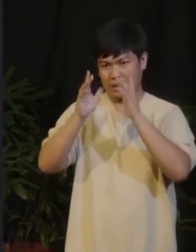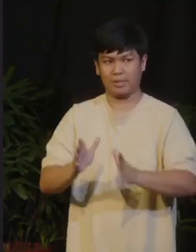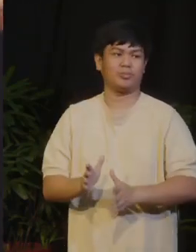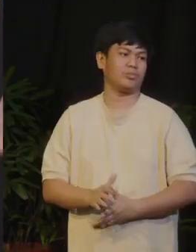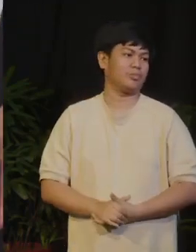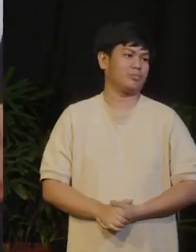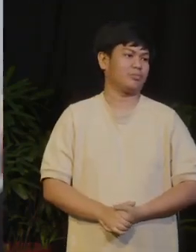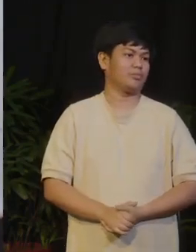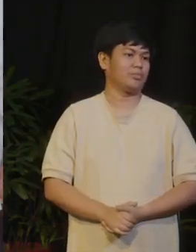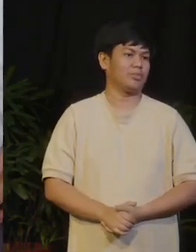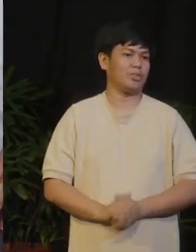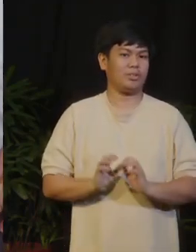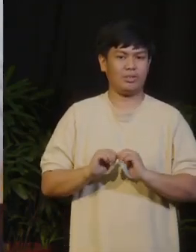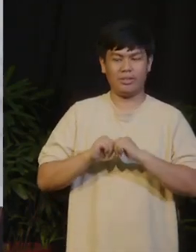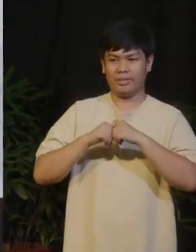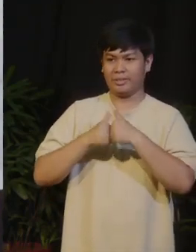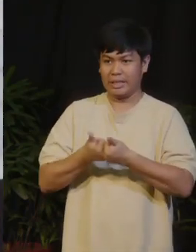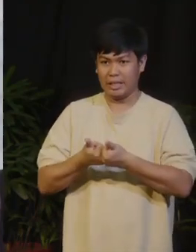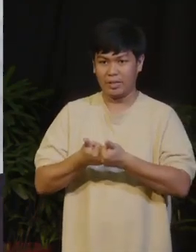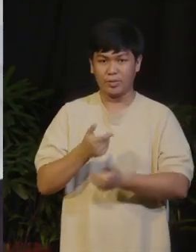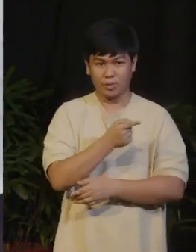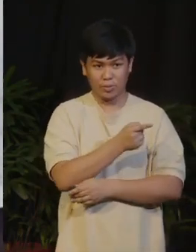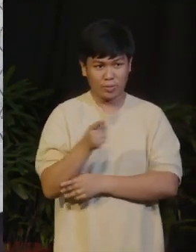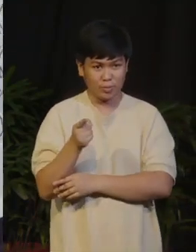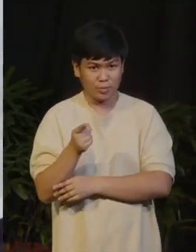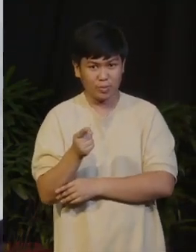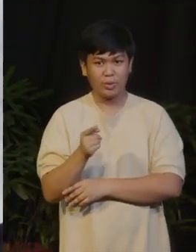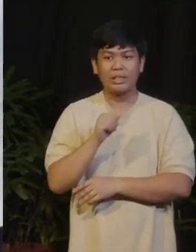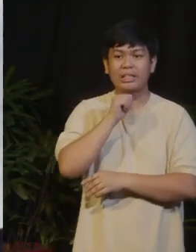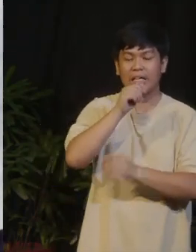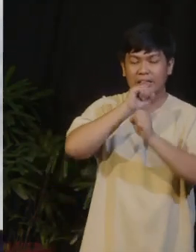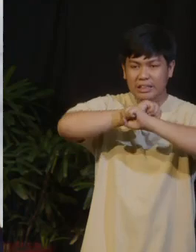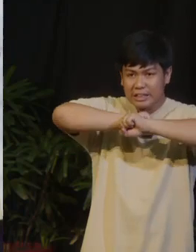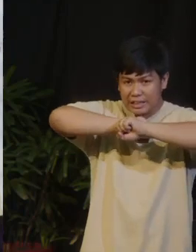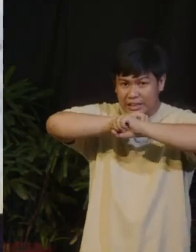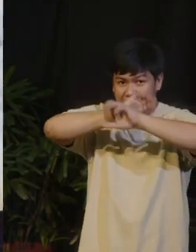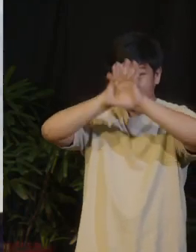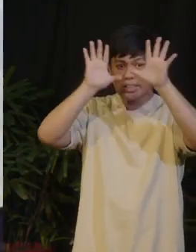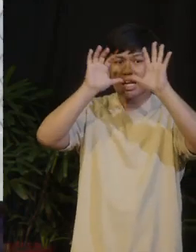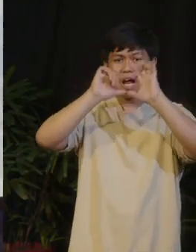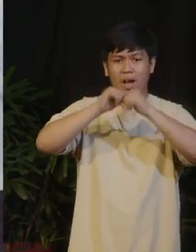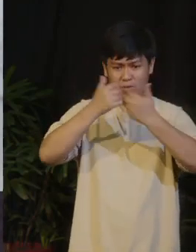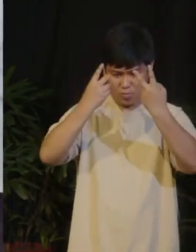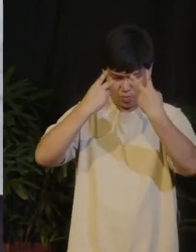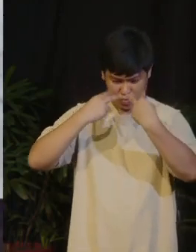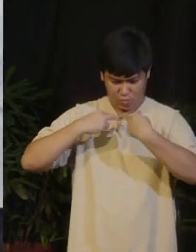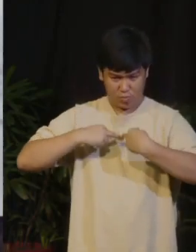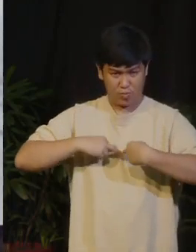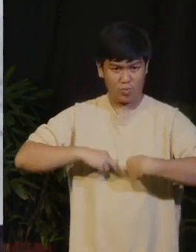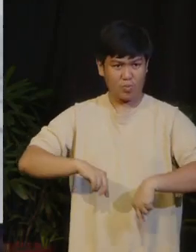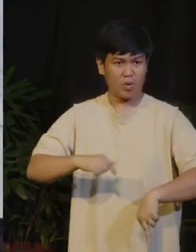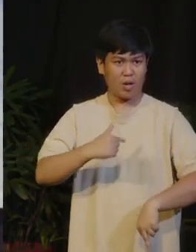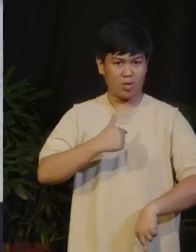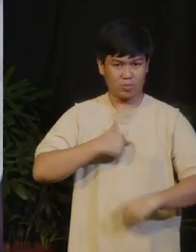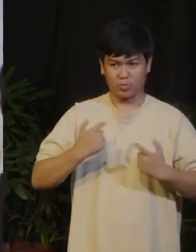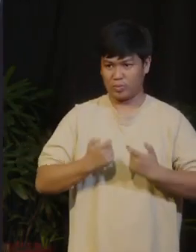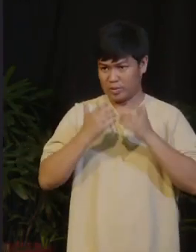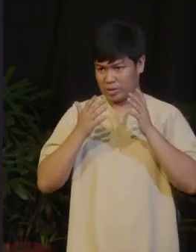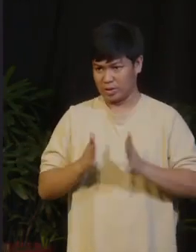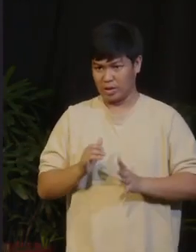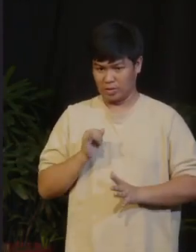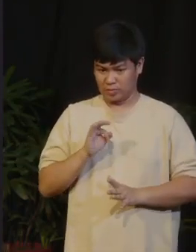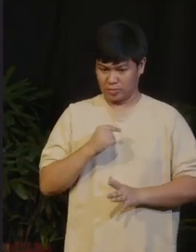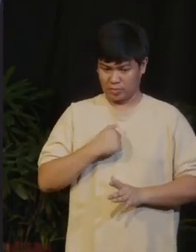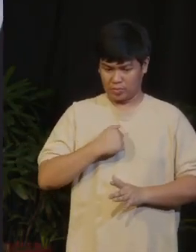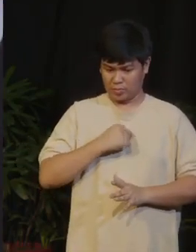mabuting discipler kung hindi malinaw ang inyong pagtingin sa sarili ninyong kakulangan at sa